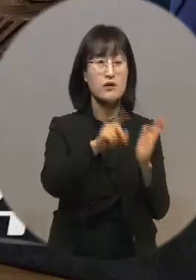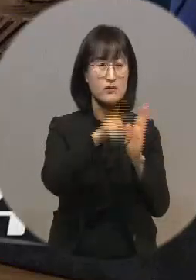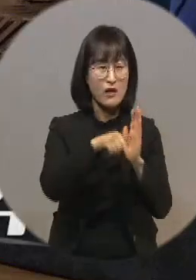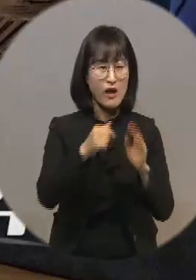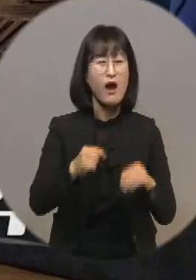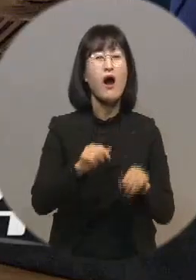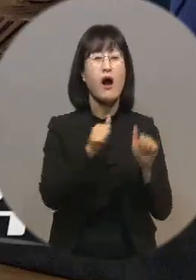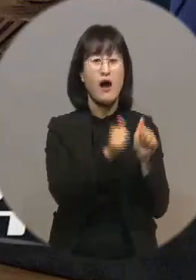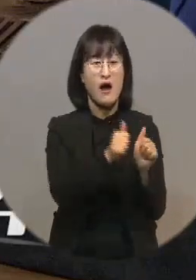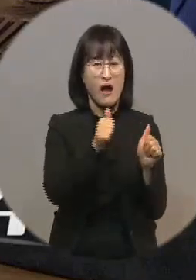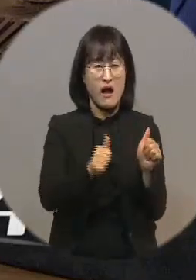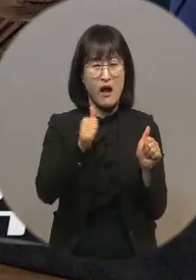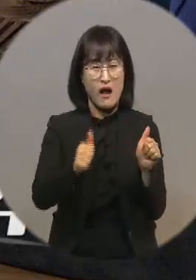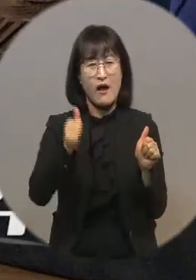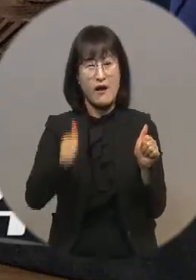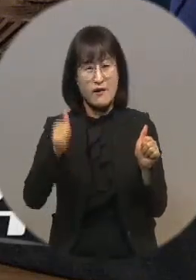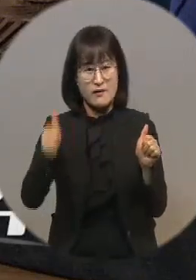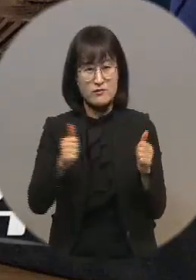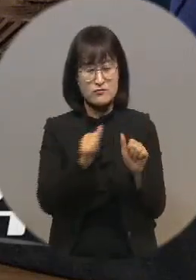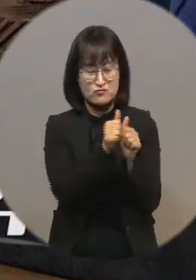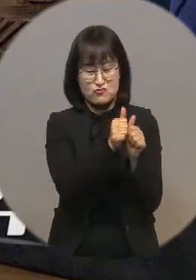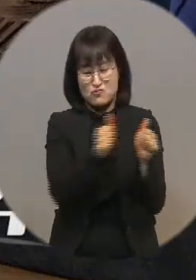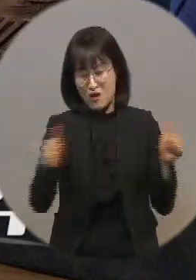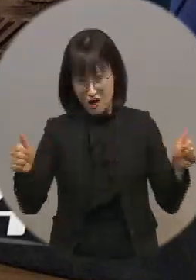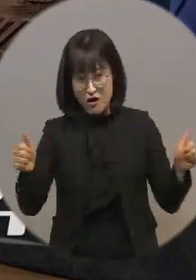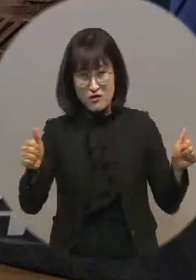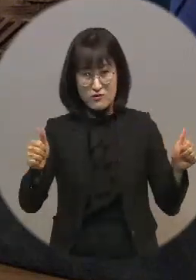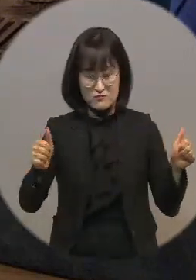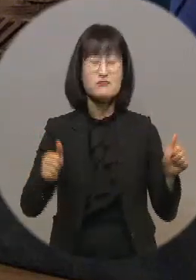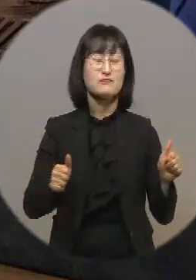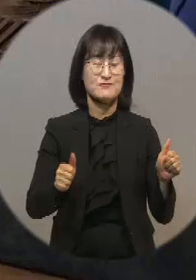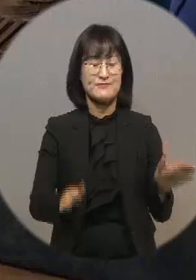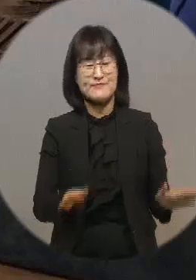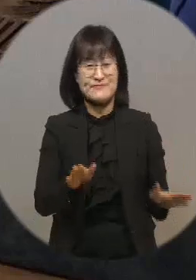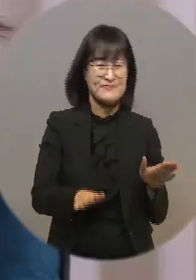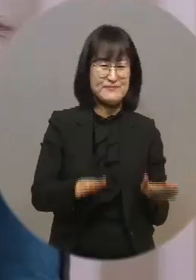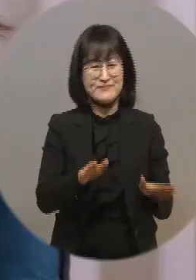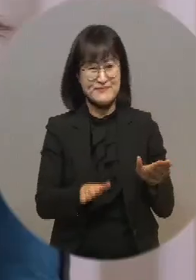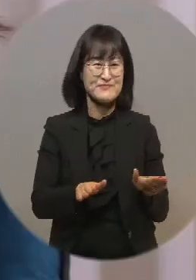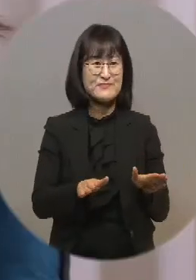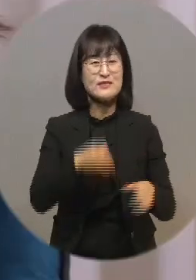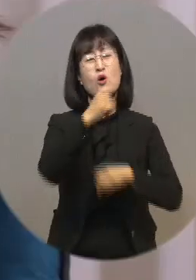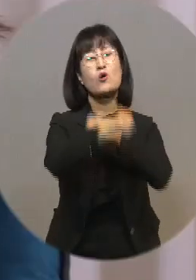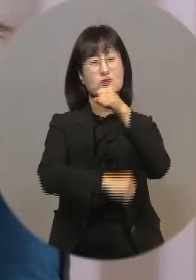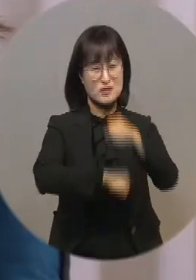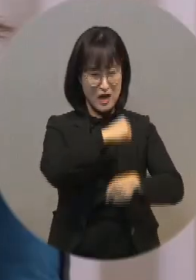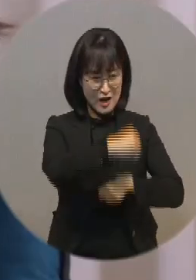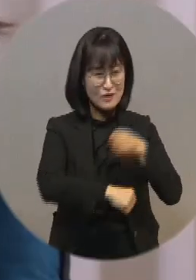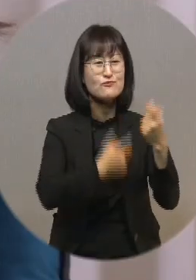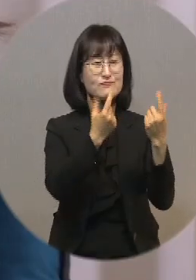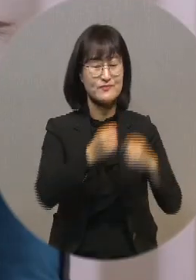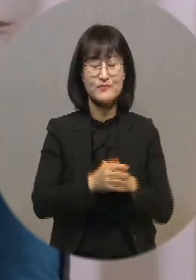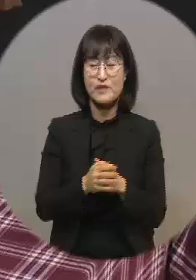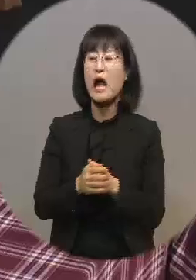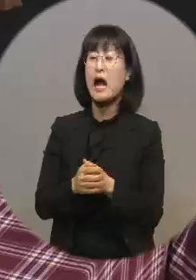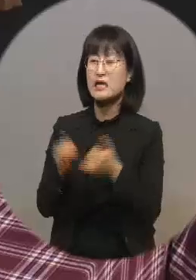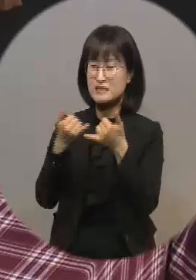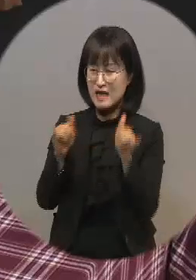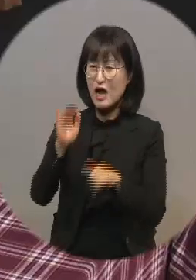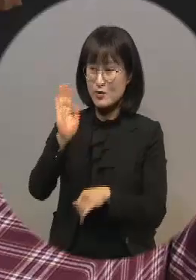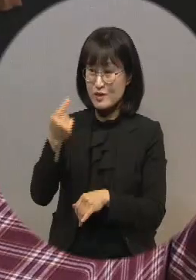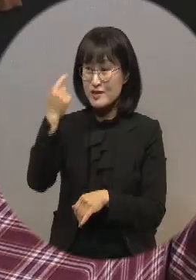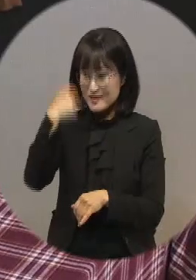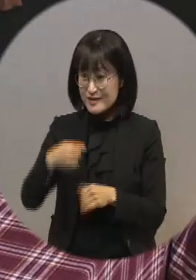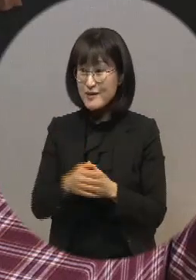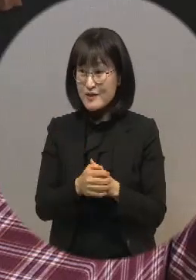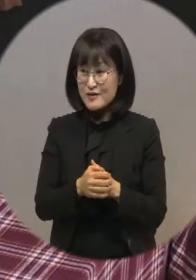옆으로 서서 일렬로 쫙 이렇게 팔자걸음을 하면서 자유를 얻었어요. 하나의 인간으로서. 네, 그때가